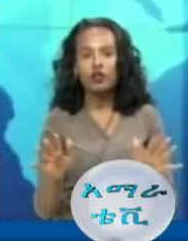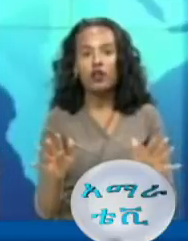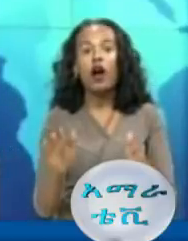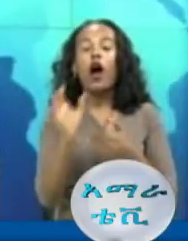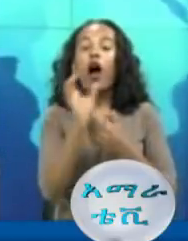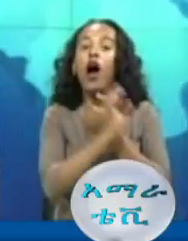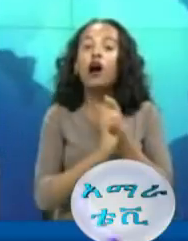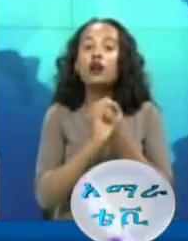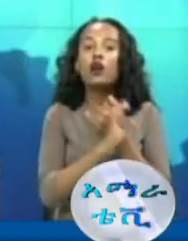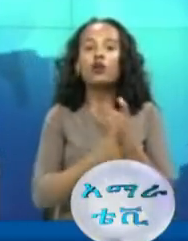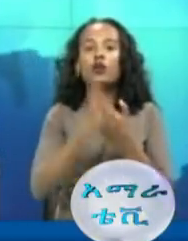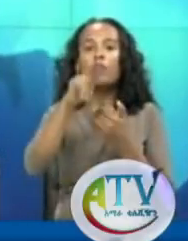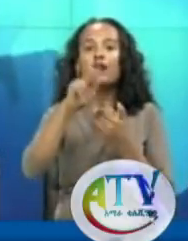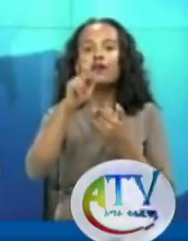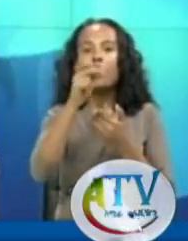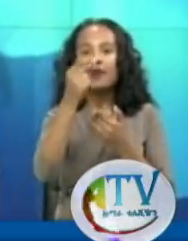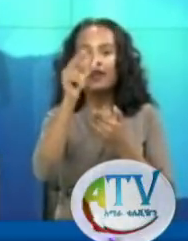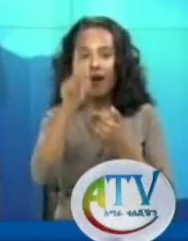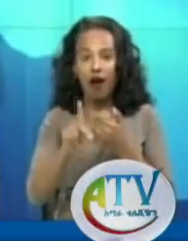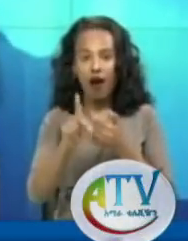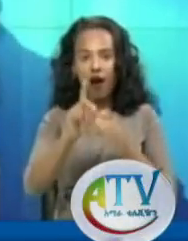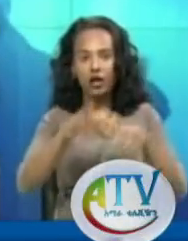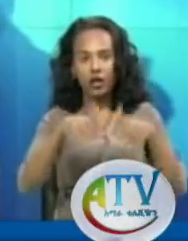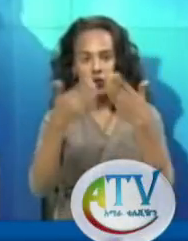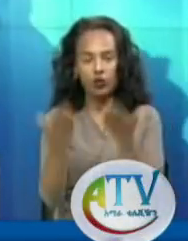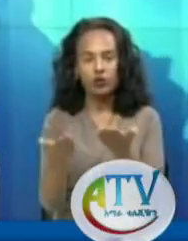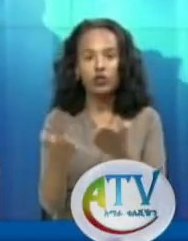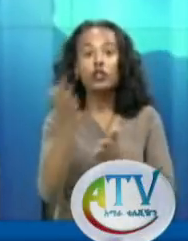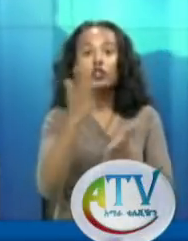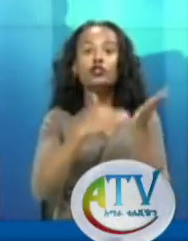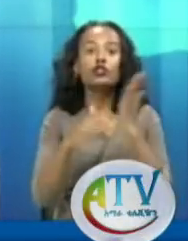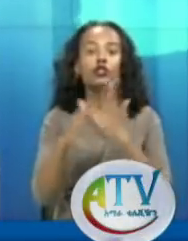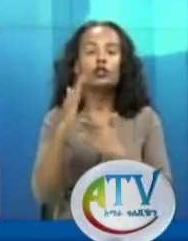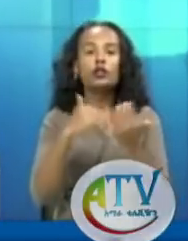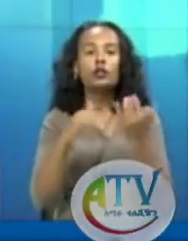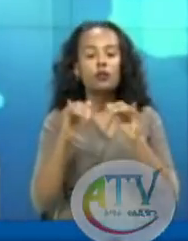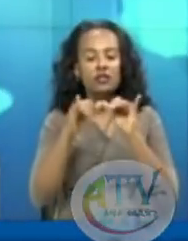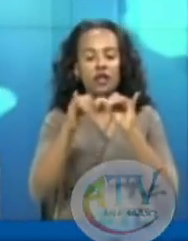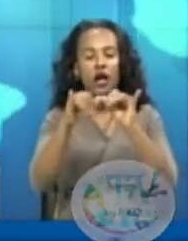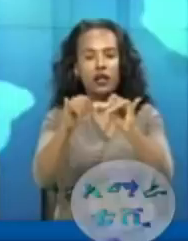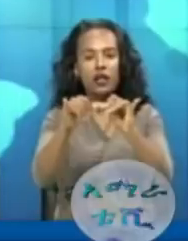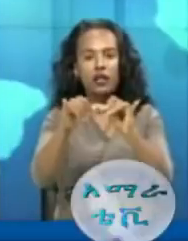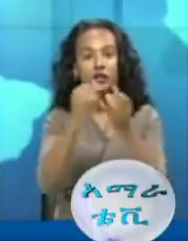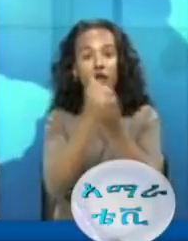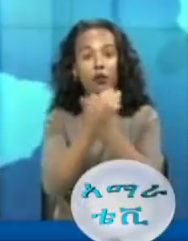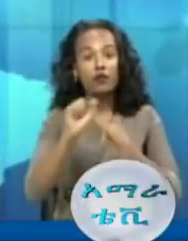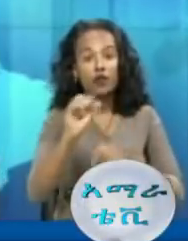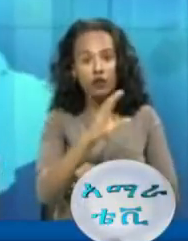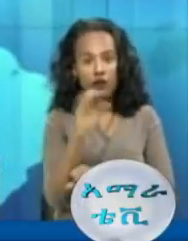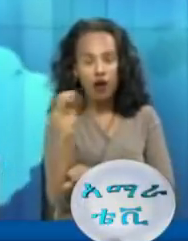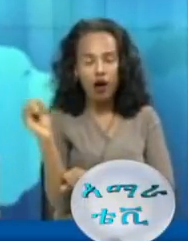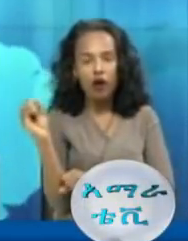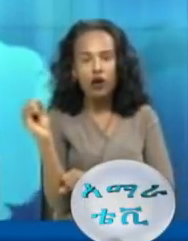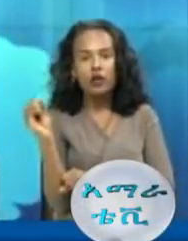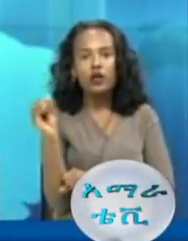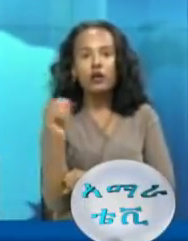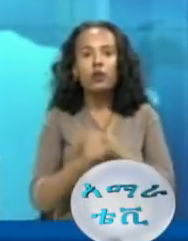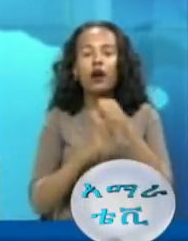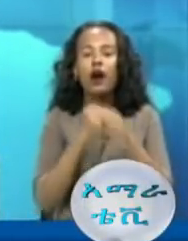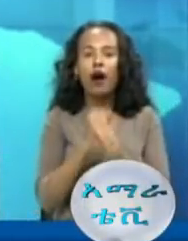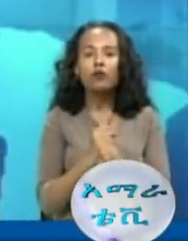ሀገራዊ የማዳበሪያ አቅርቦት ችግርን በዘላቂነት ለመፍታትና